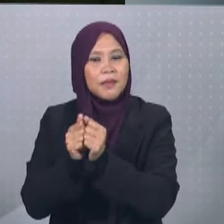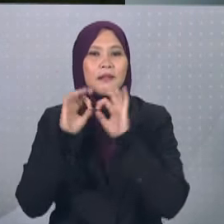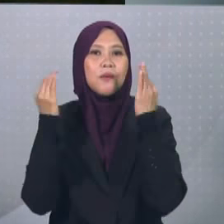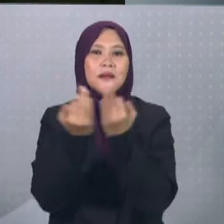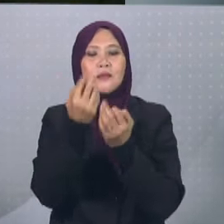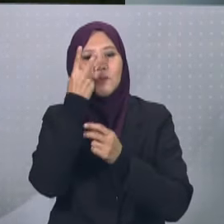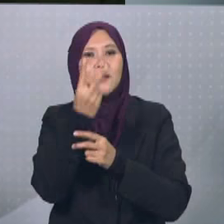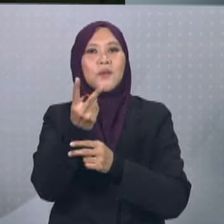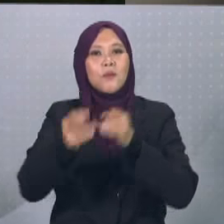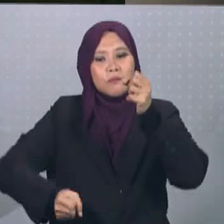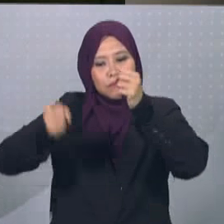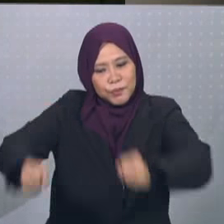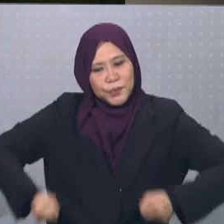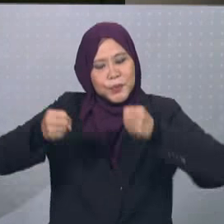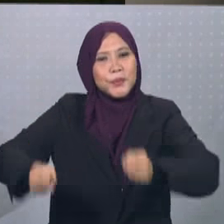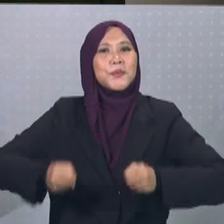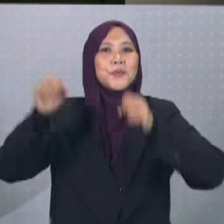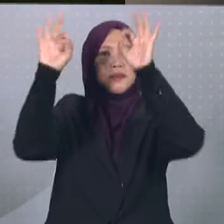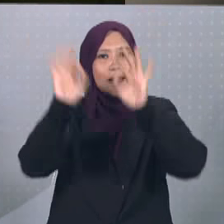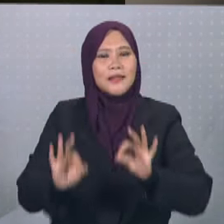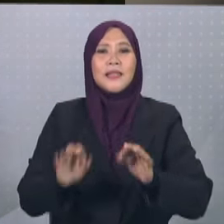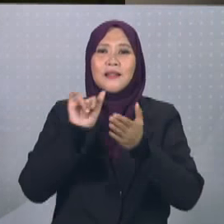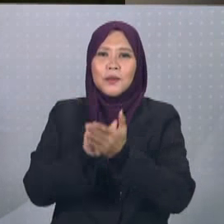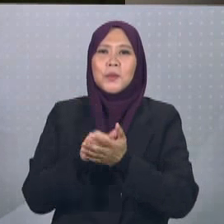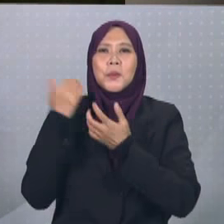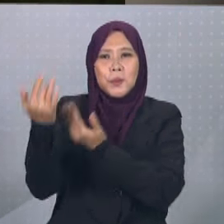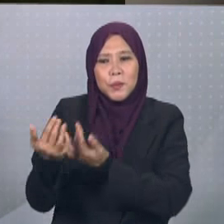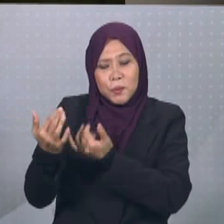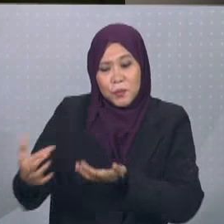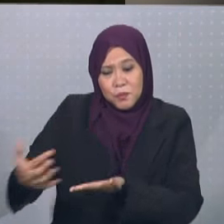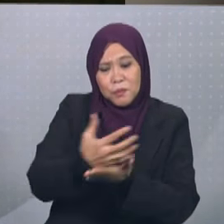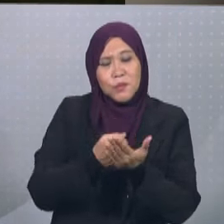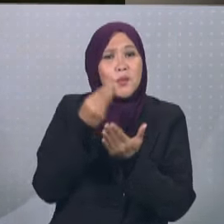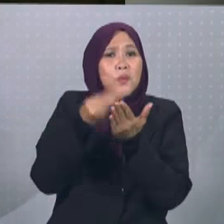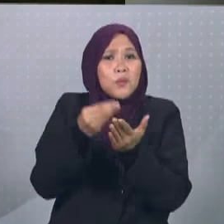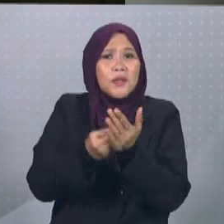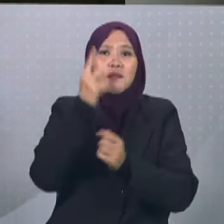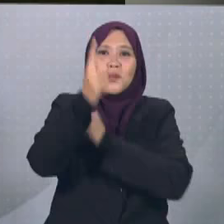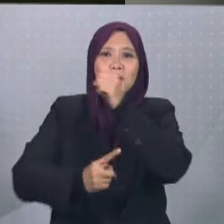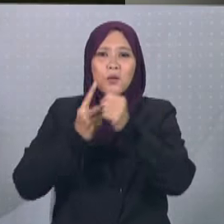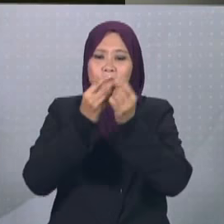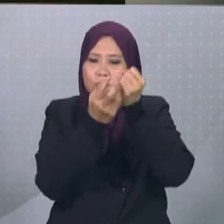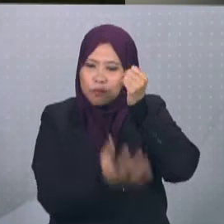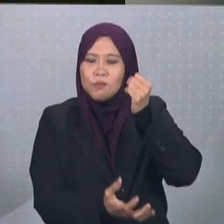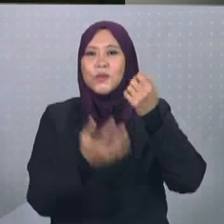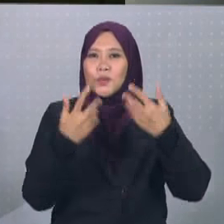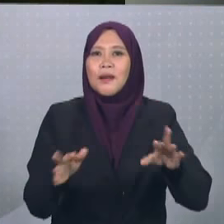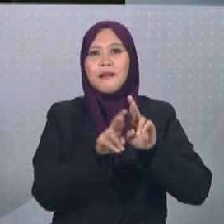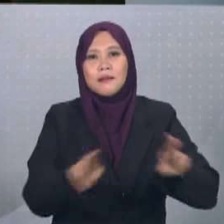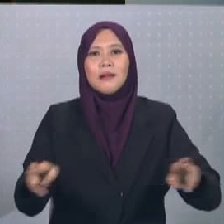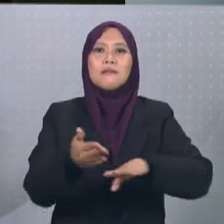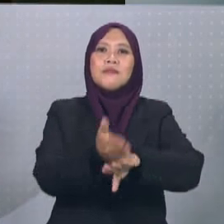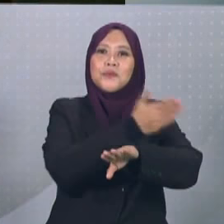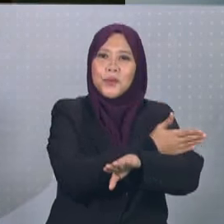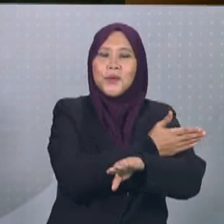bertujuan meluncur salji. Ia adalah percutian yang telah lama ditunggu setelah mengumpul wang selama setahun dan semuanya telah dirancang. Klein